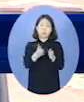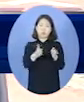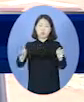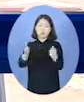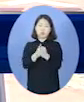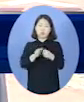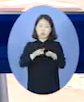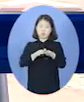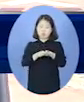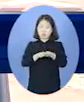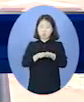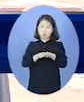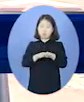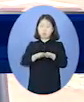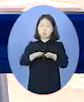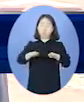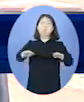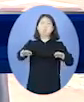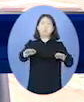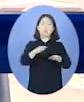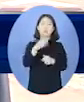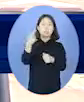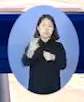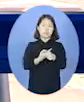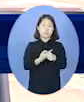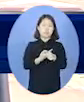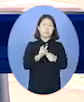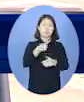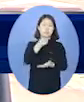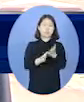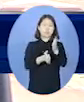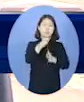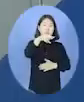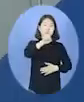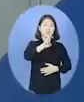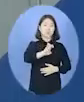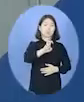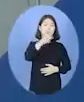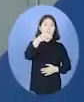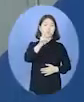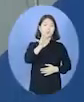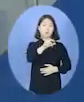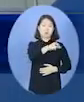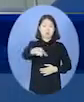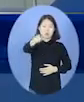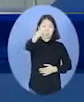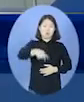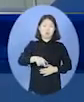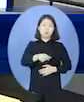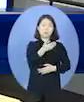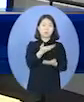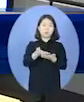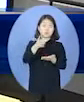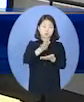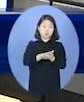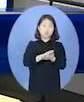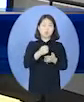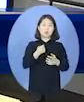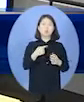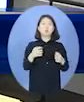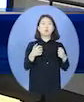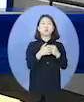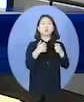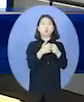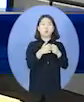차선을 더 설치함으로써 병목 현상이 완전히 개선이 된 상황입니다. 시는 삼용사거리 확장 개선